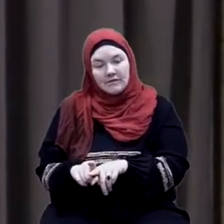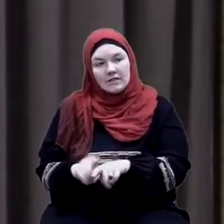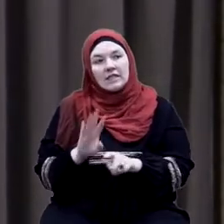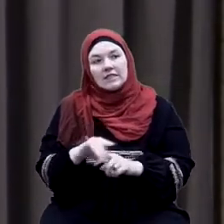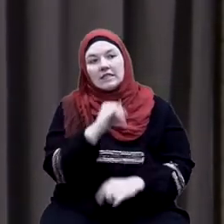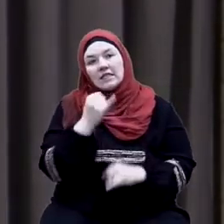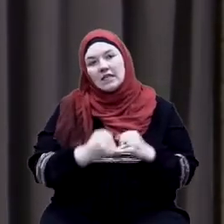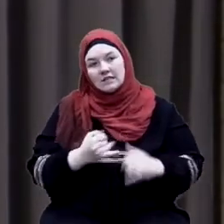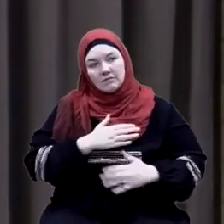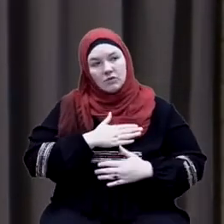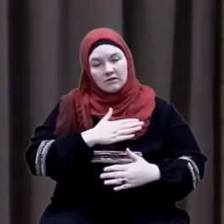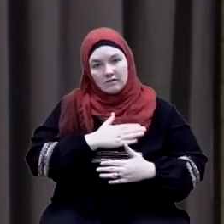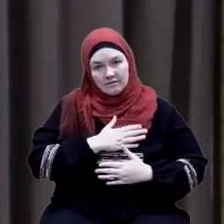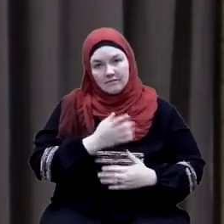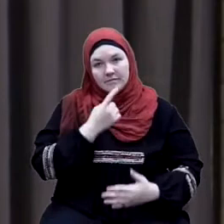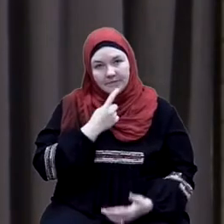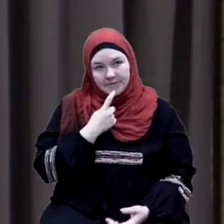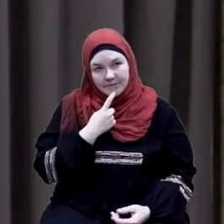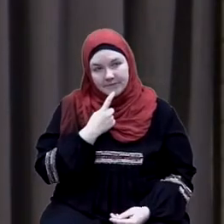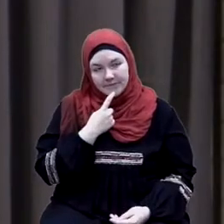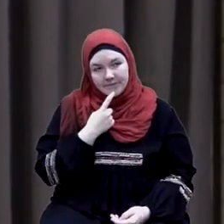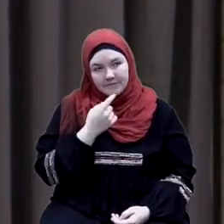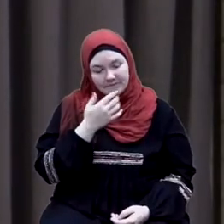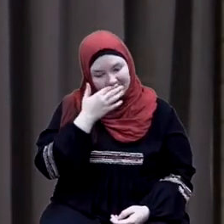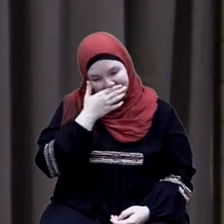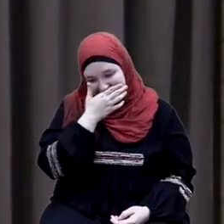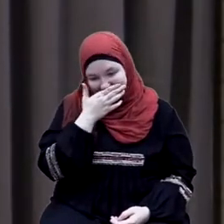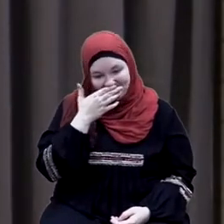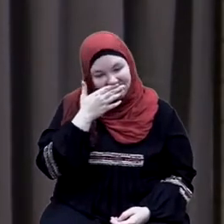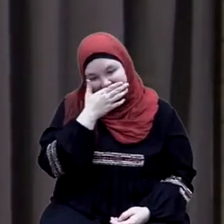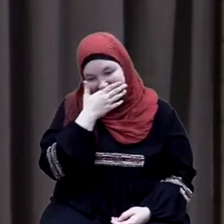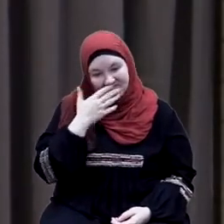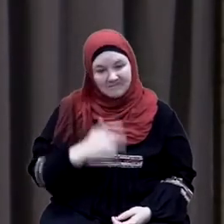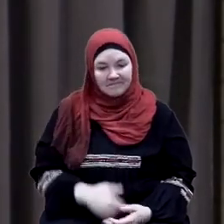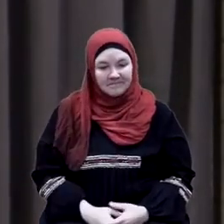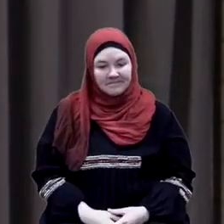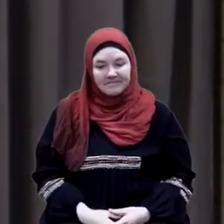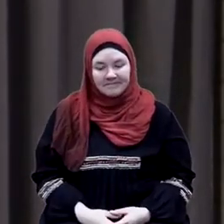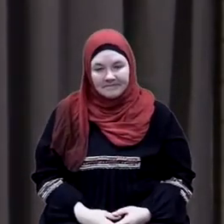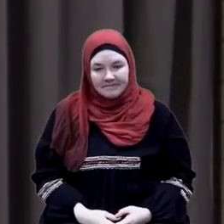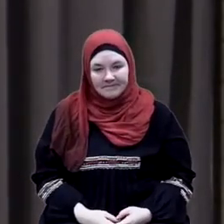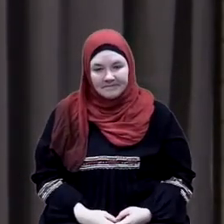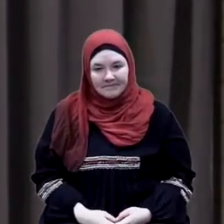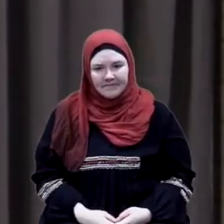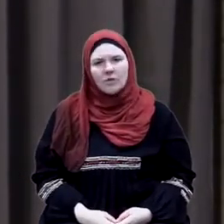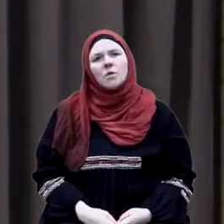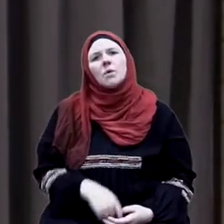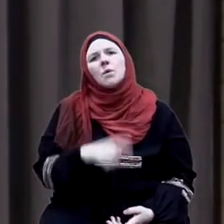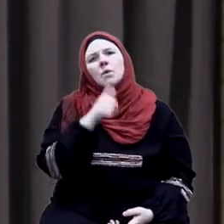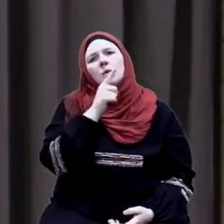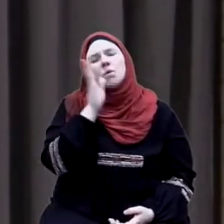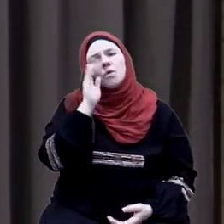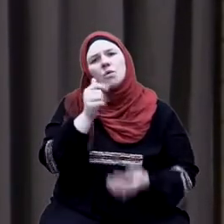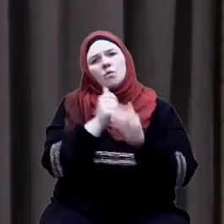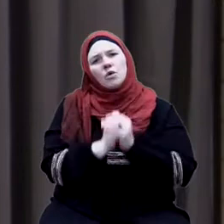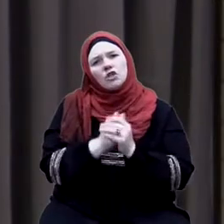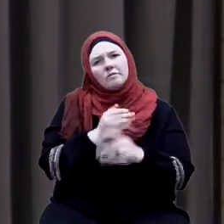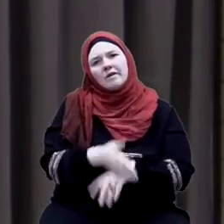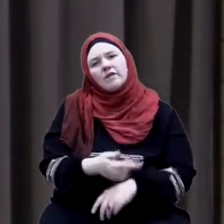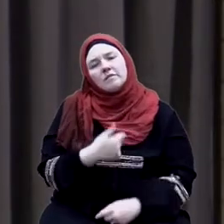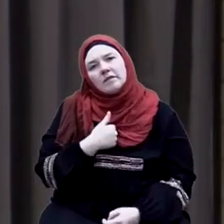last breath, he says, قَالَ مَا تَعْبُدُونَ مِنْ بَعْدِي. Whom are you going to worship after